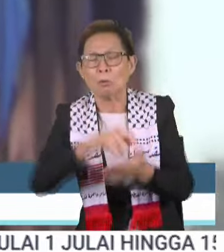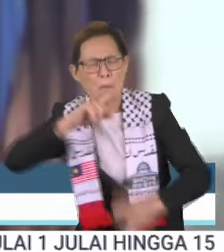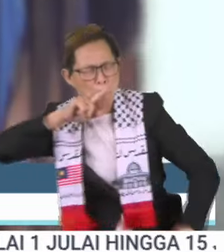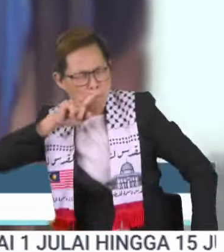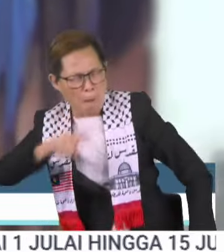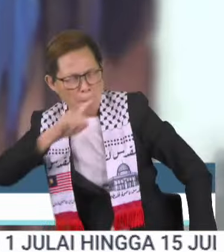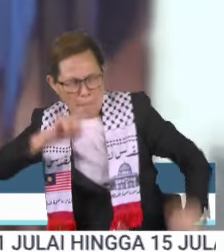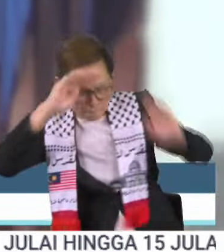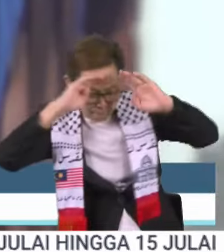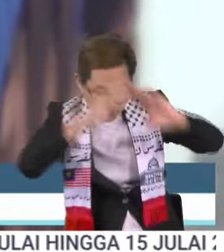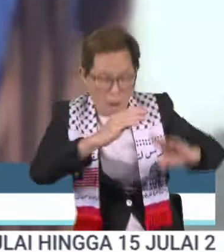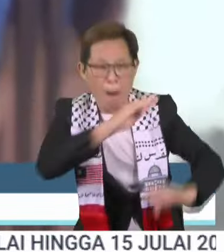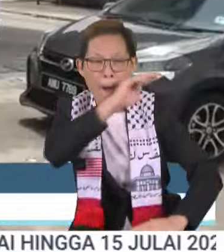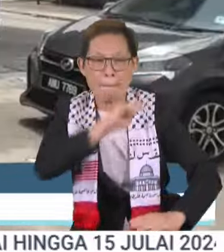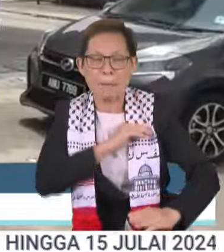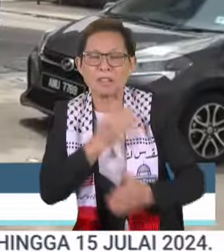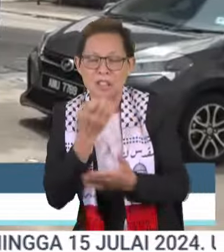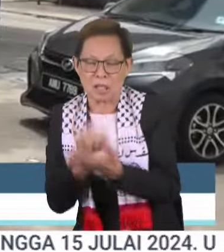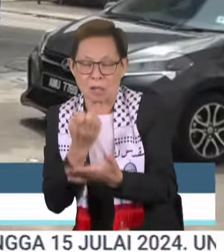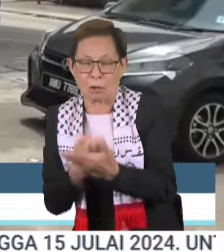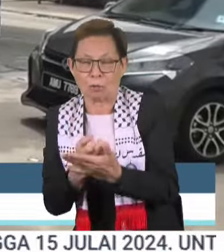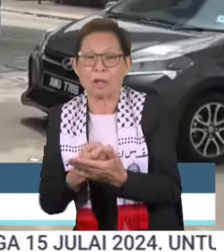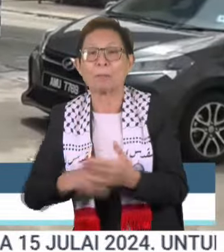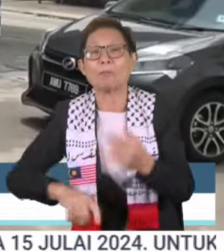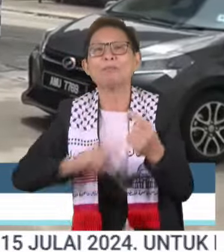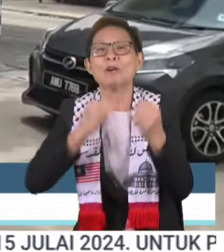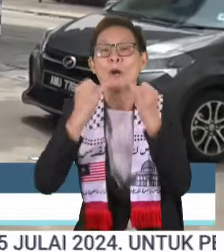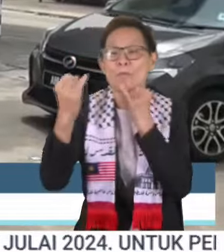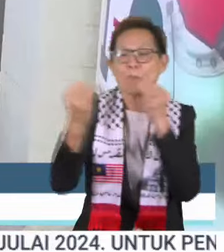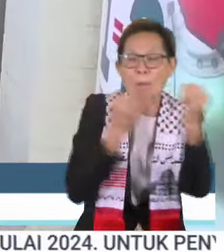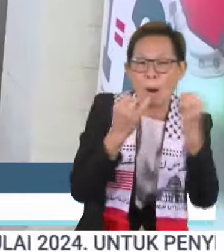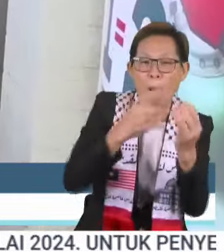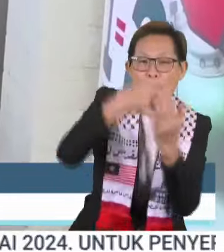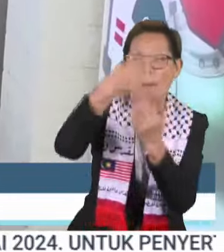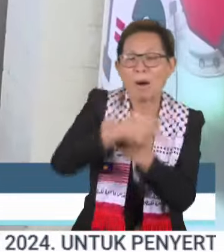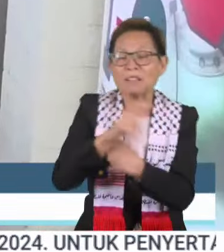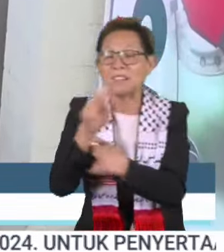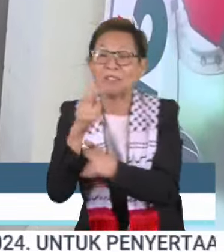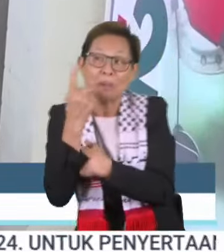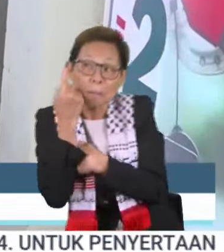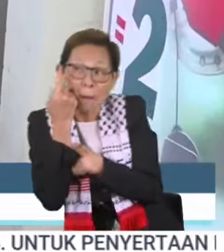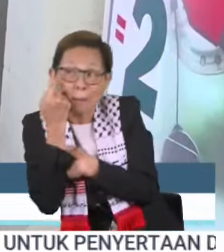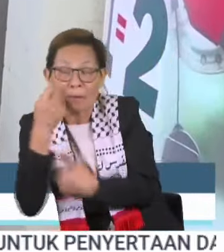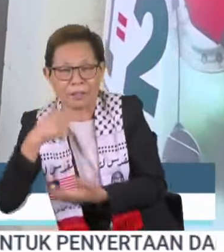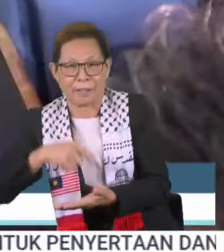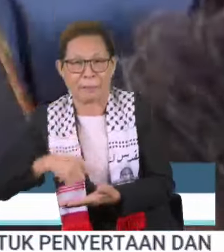sebenarnya ditekankan Menteri Ekonomi dalam satu temu bual program TV baru-baru ini.